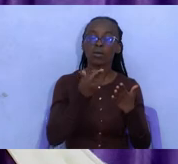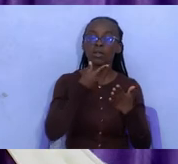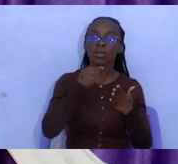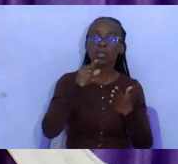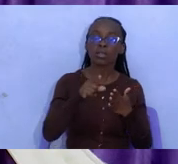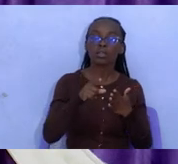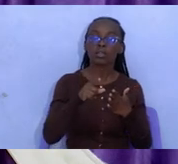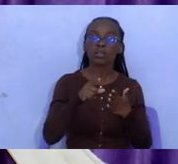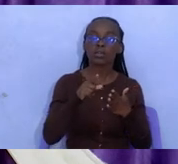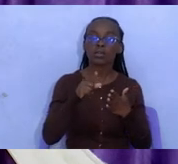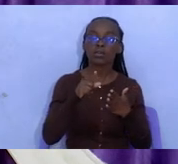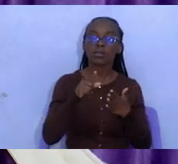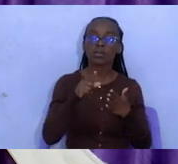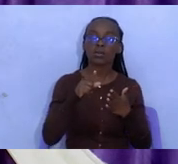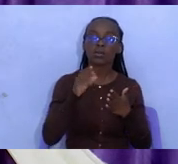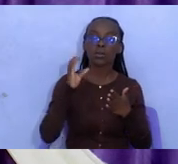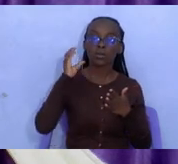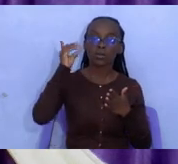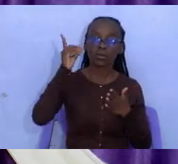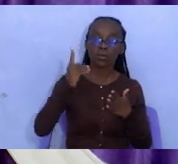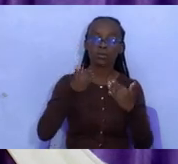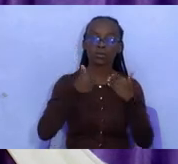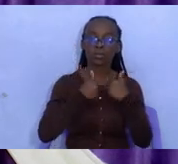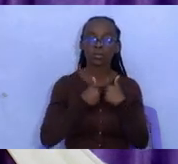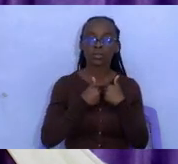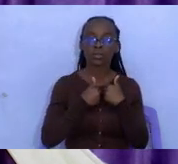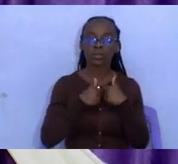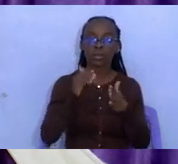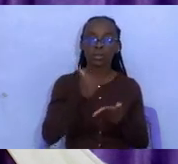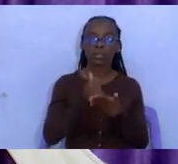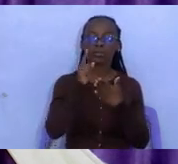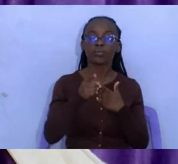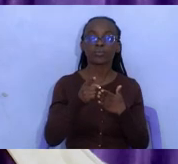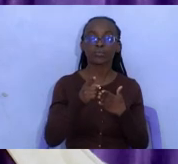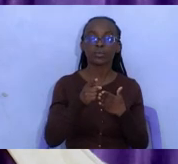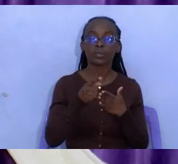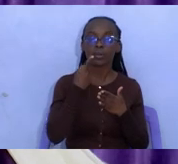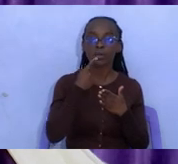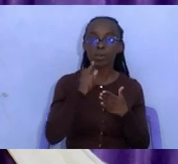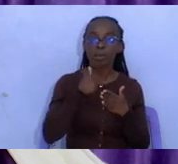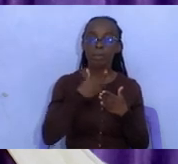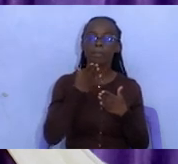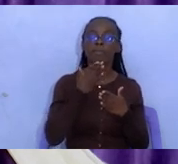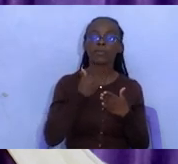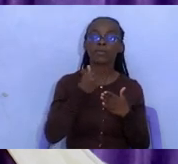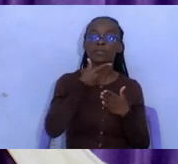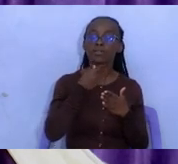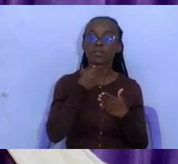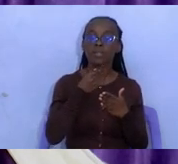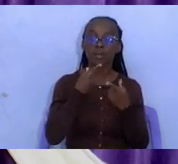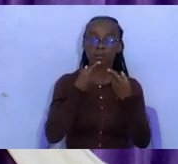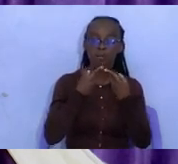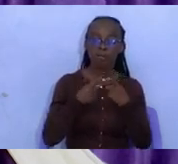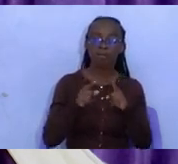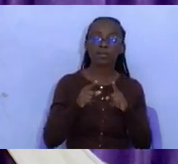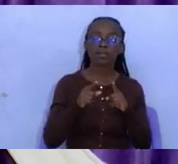Umeshawaifika mahali mtu anakuja kwako anasema nataka baba. Wewe ni mama unajaribu kumwambia, wewe niambie tu, mimi nitamwambia, namwambia nataka baba kwa sababu